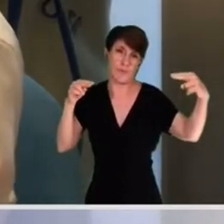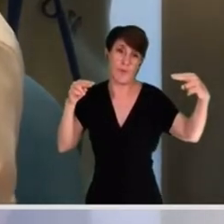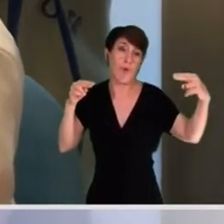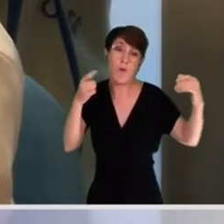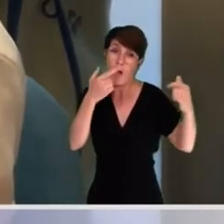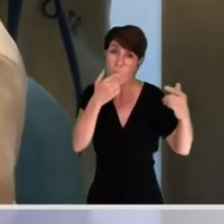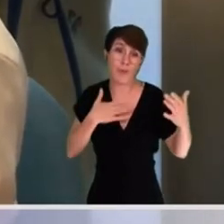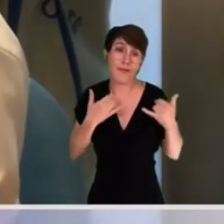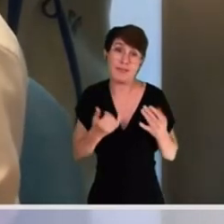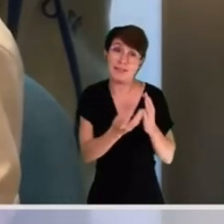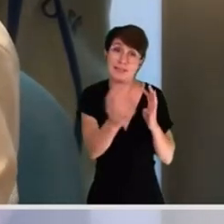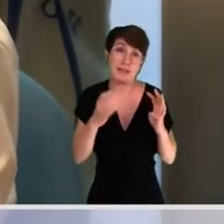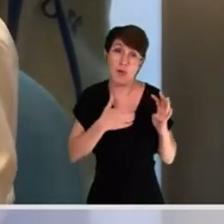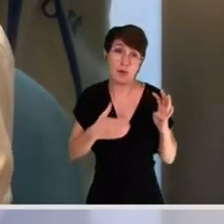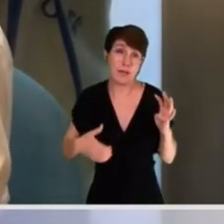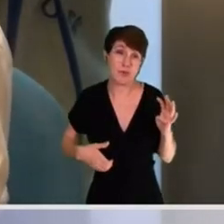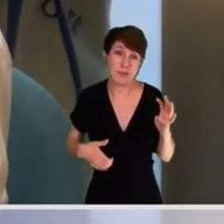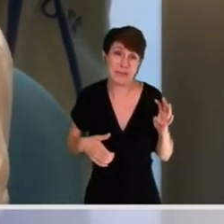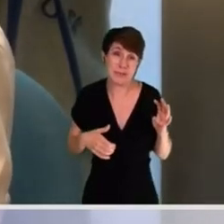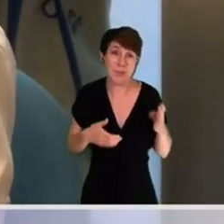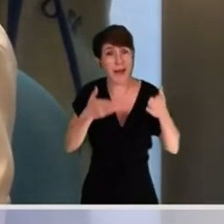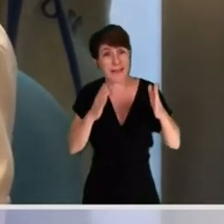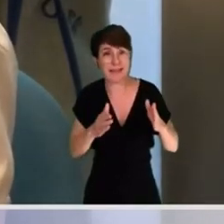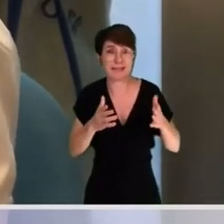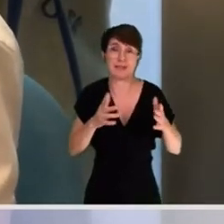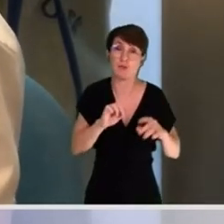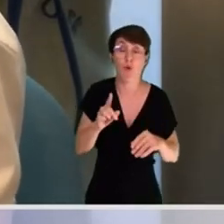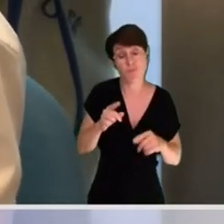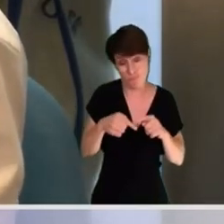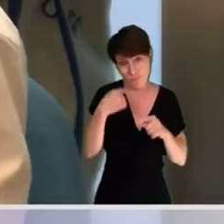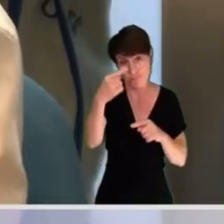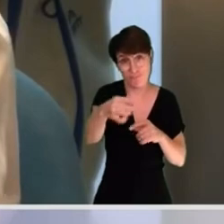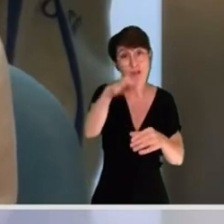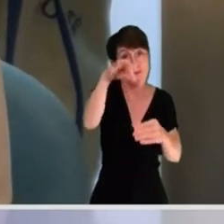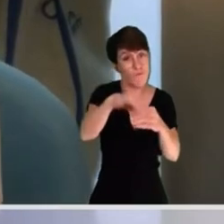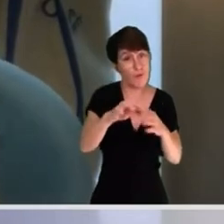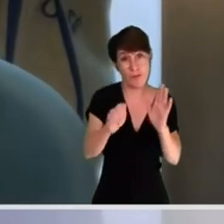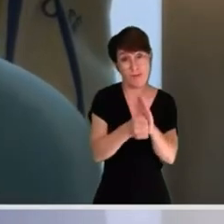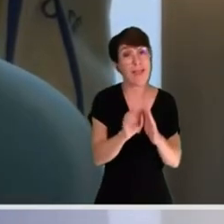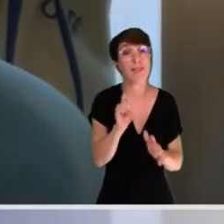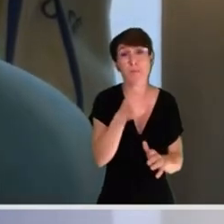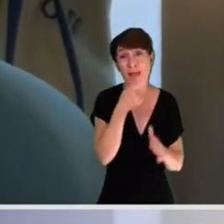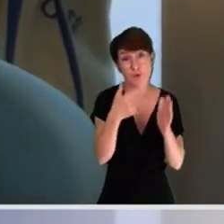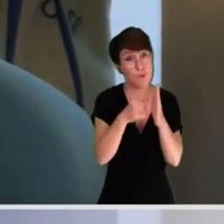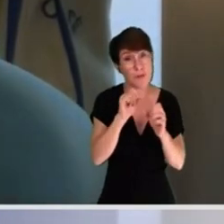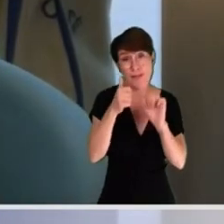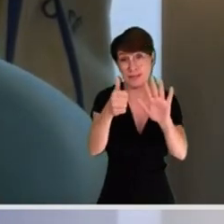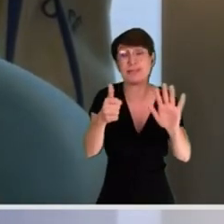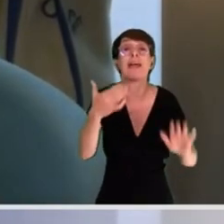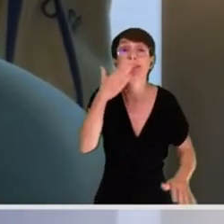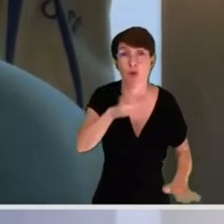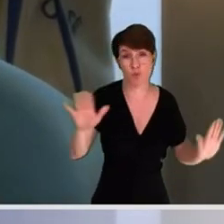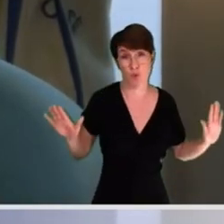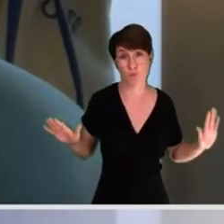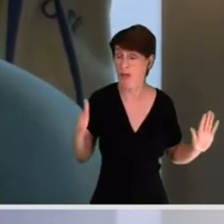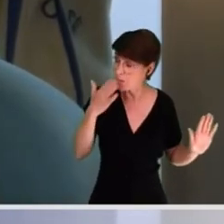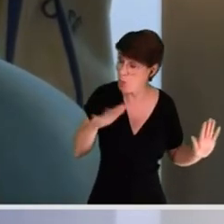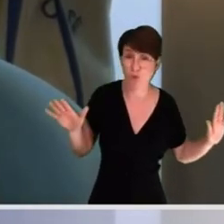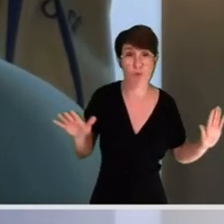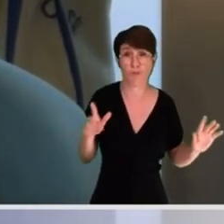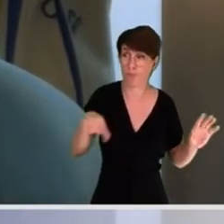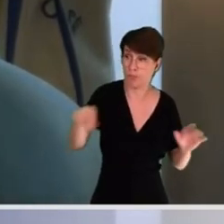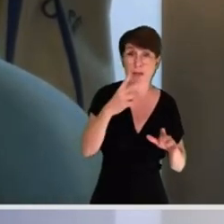conseil municipal aujourd'hui, mais par les Grenoblois en mars prochain. Et c'est tant mieux. Hein, ils